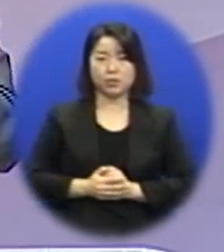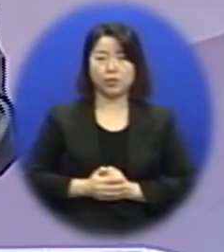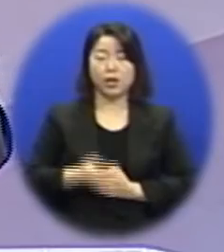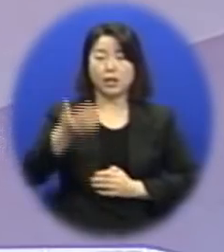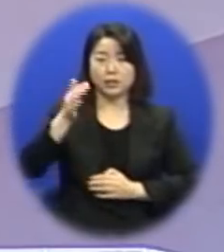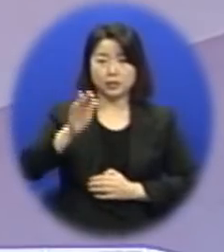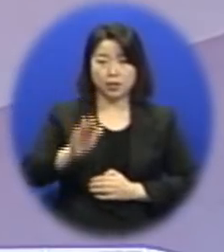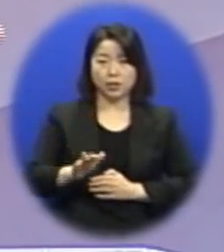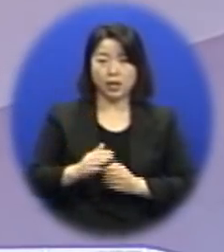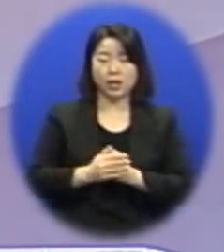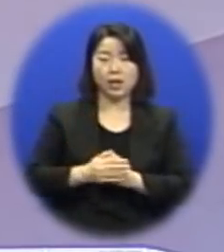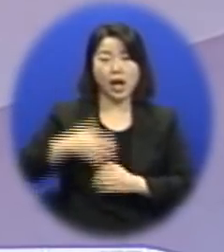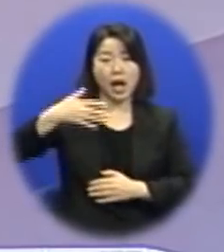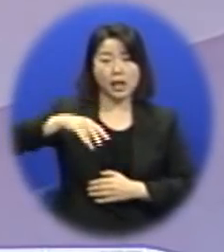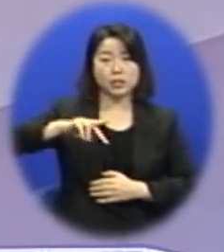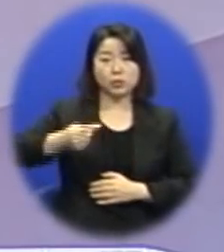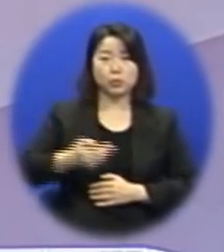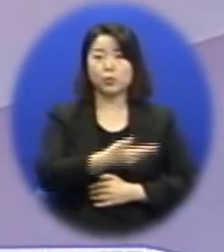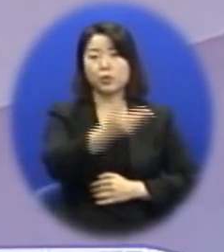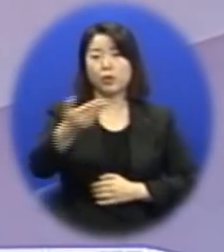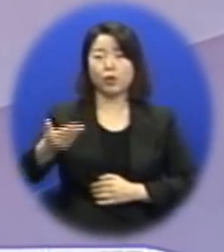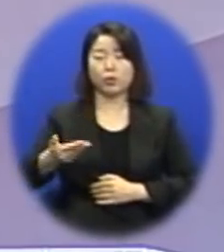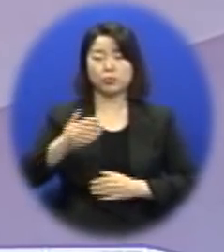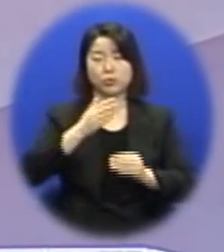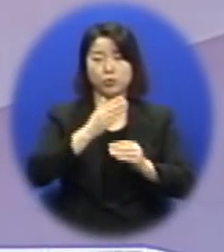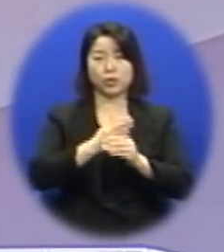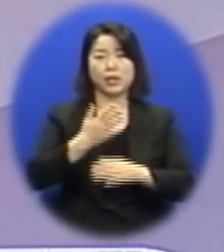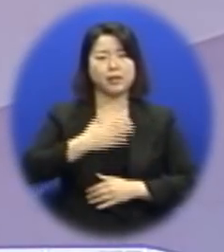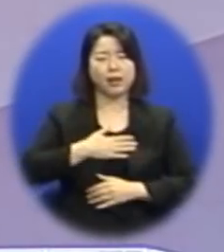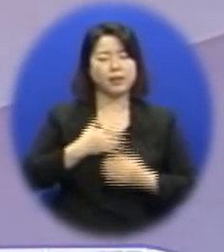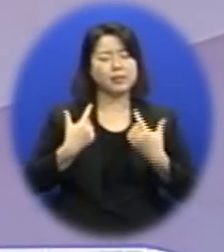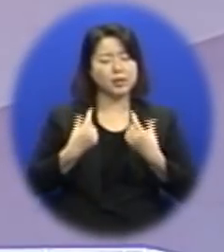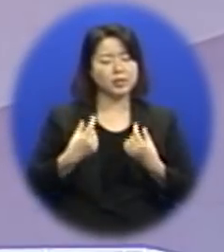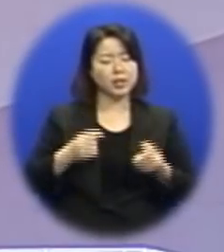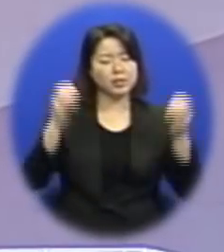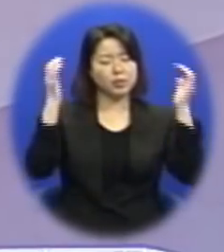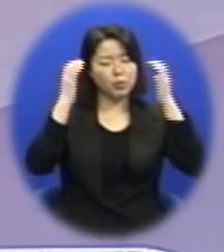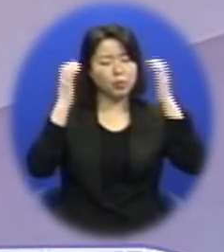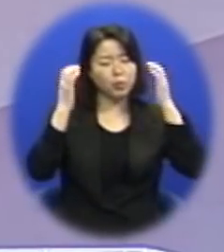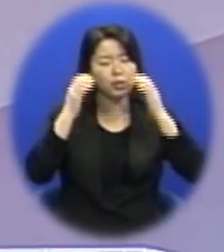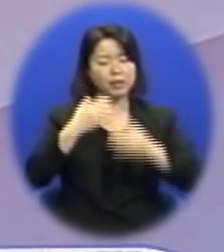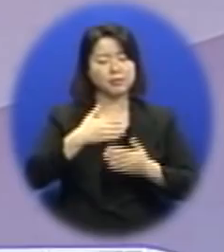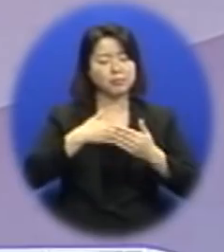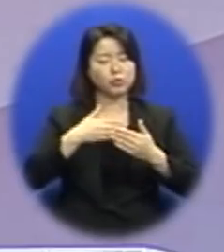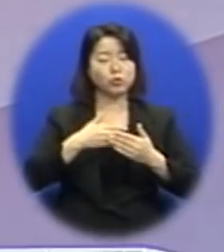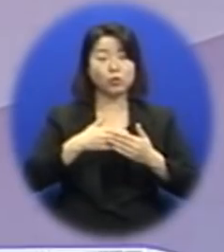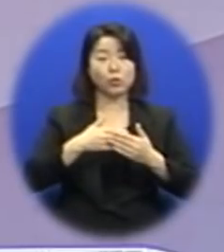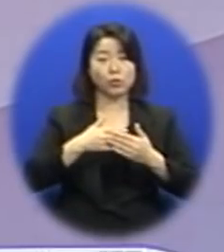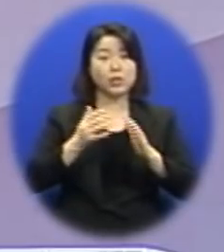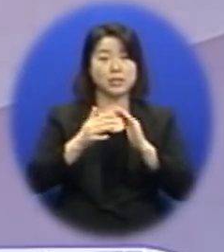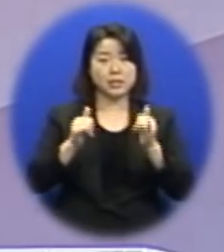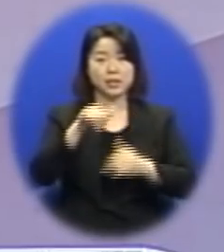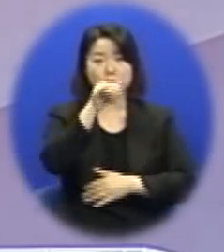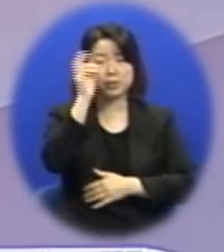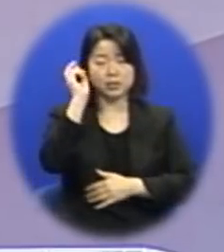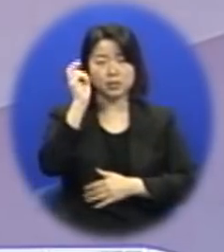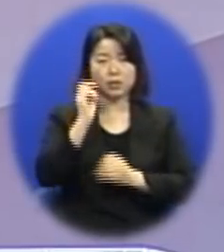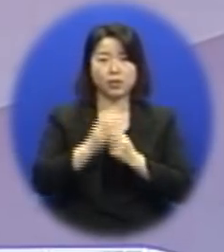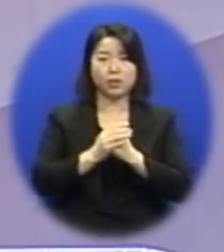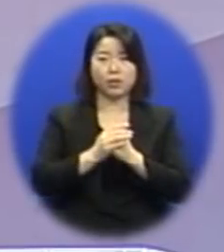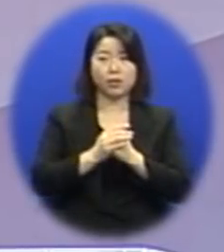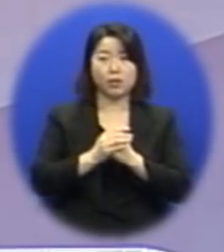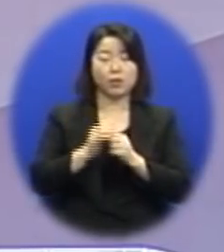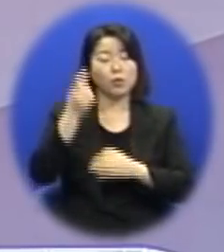그러나 아직도 여러분 중에는 나는 여전히 고난은 두려워요 그런 분 있으실 거예요 어찌